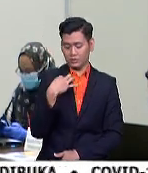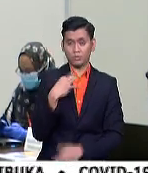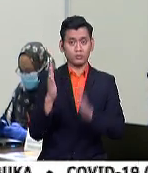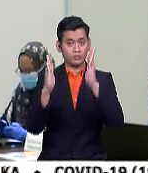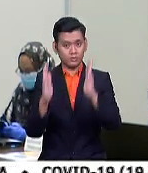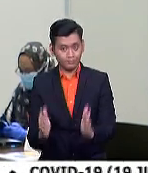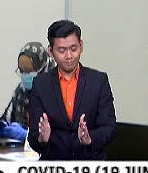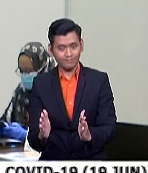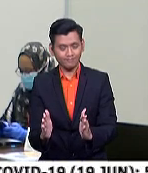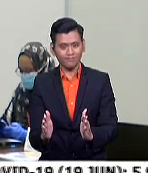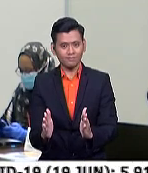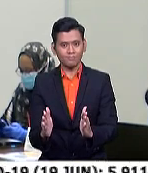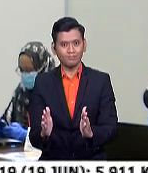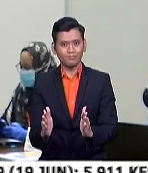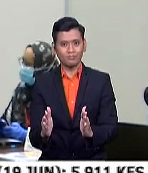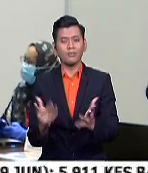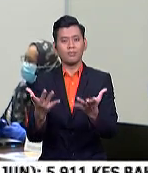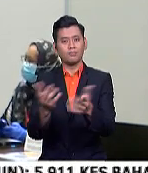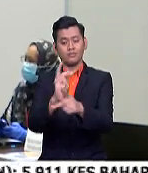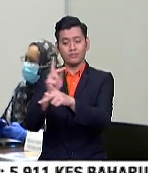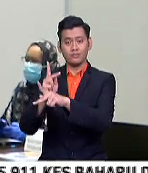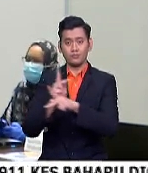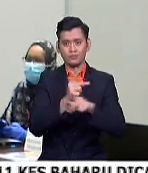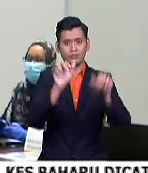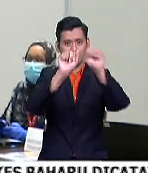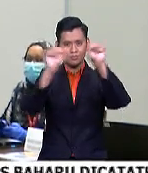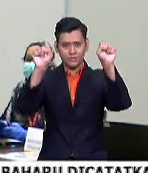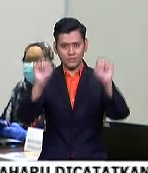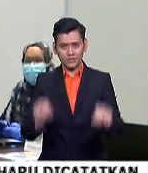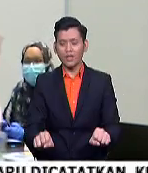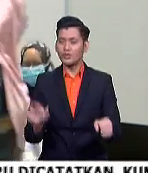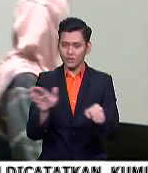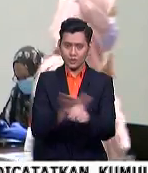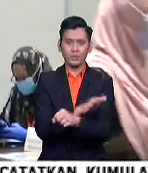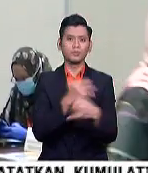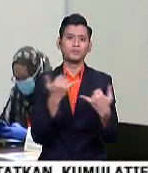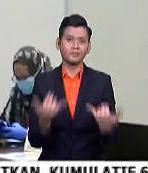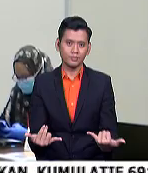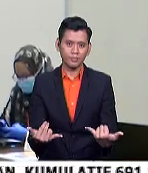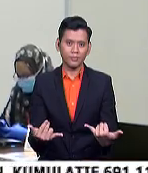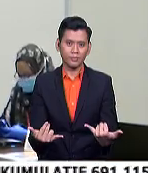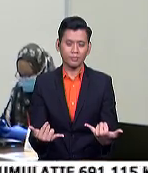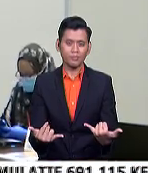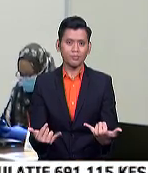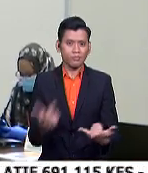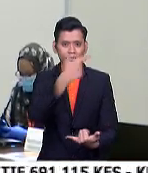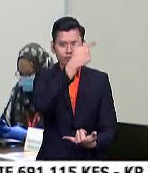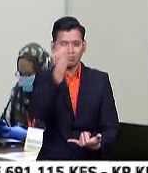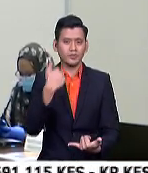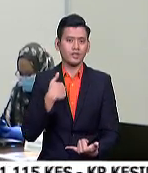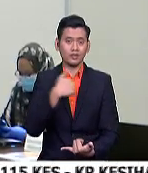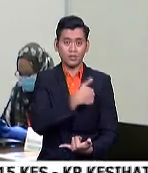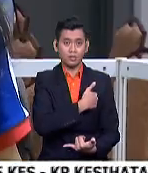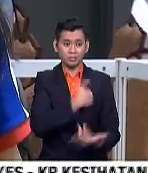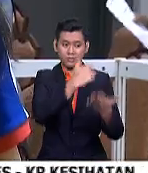untuk kita punya MyVac yang jaga sistem dan sebagainya memang mencukupilah untuk setakat ni. Sebab kita dibantu oleh lain-lain badan